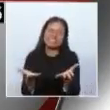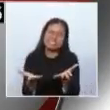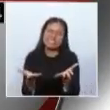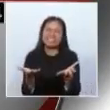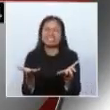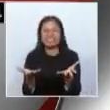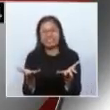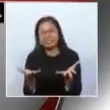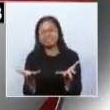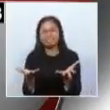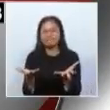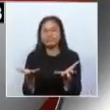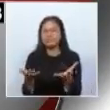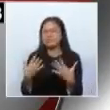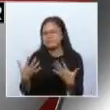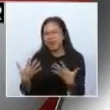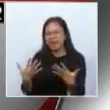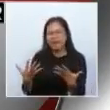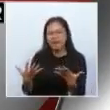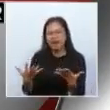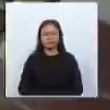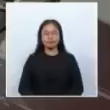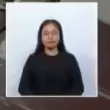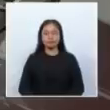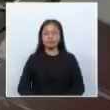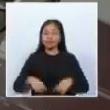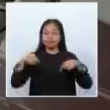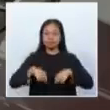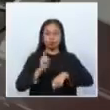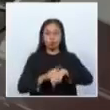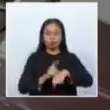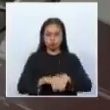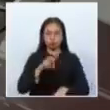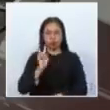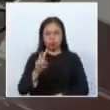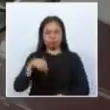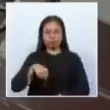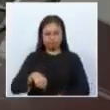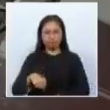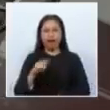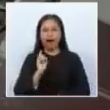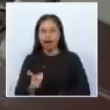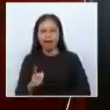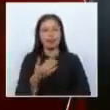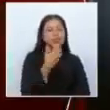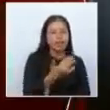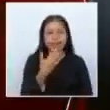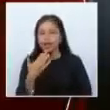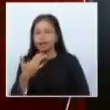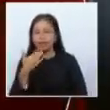juga dia dikritisi karena dianggap data-datanya kurang akurat gitu ya. Nah, itu kira-kira topik-topik